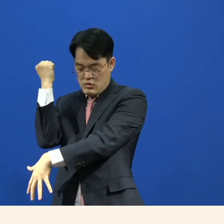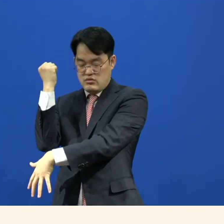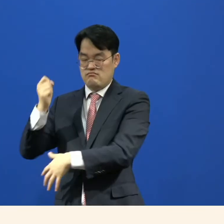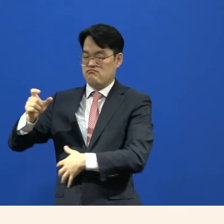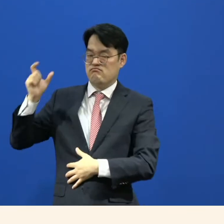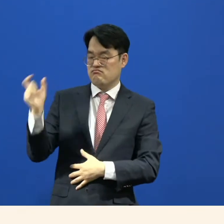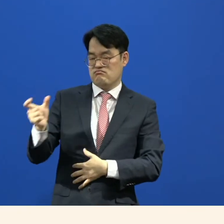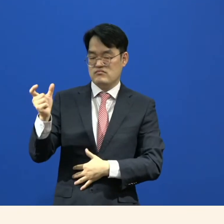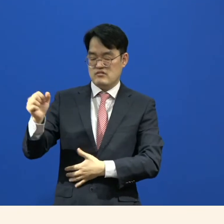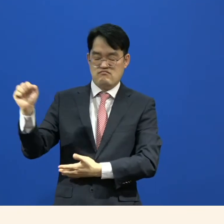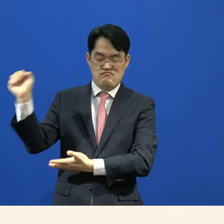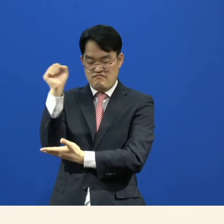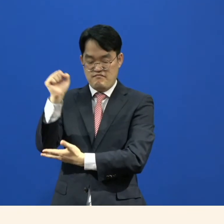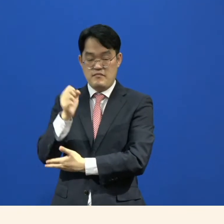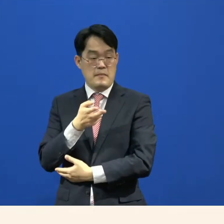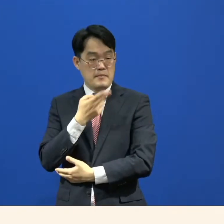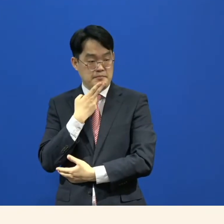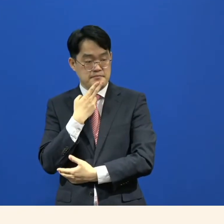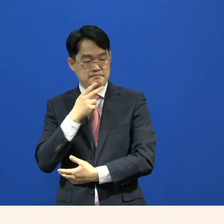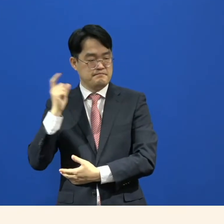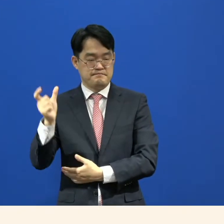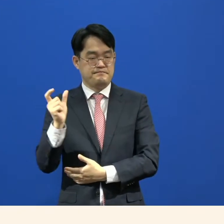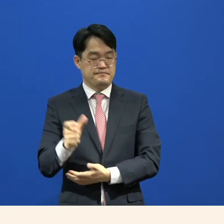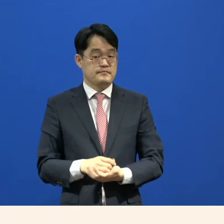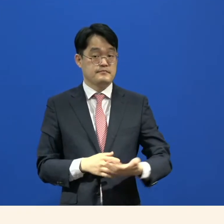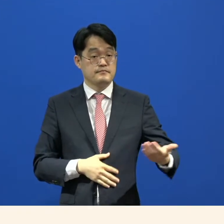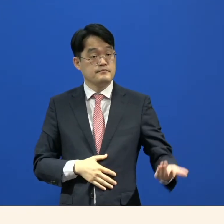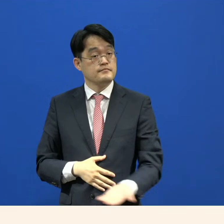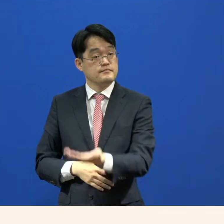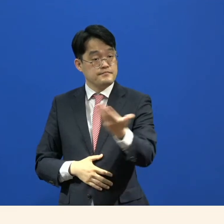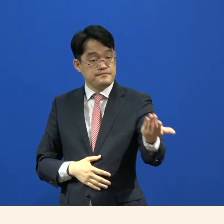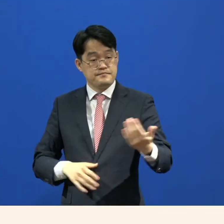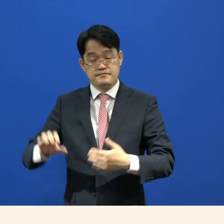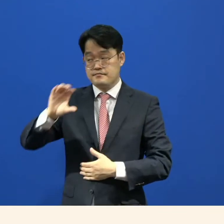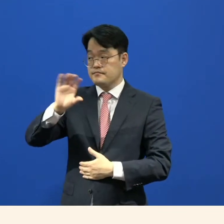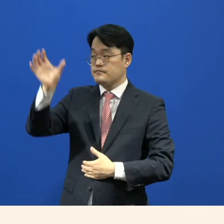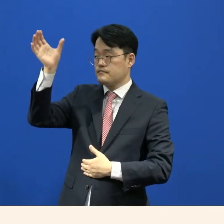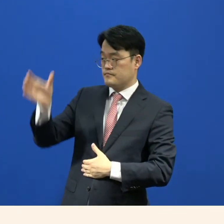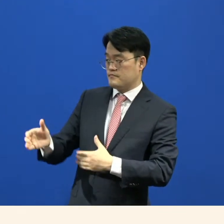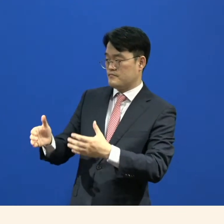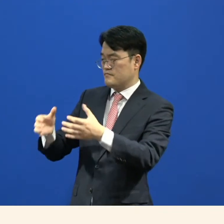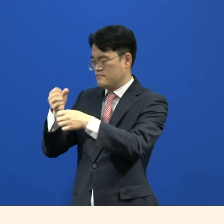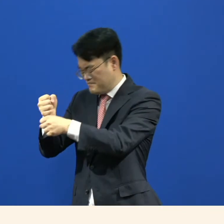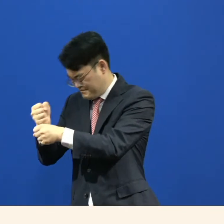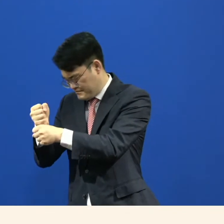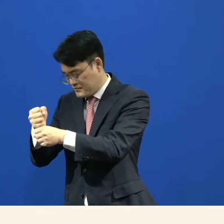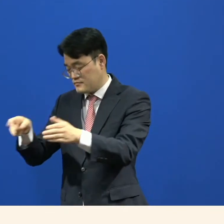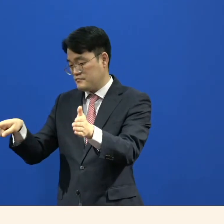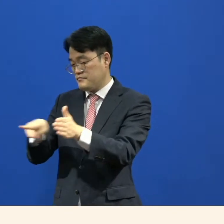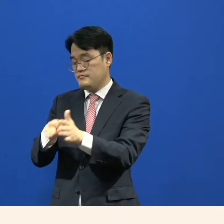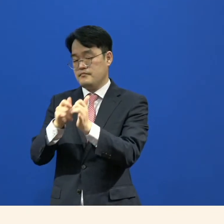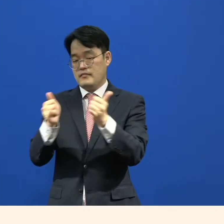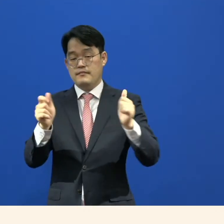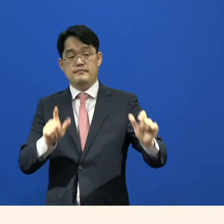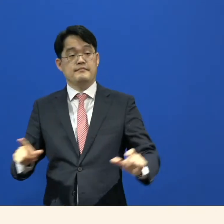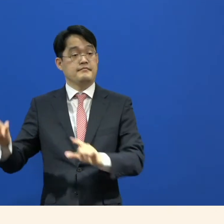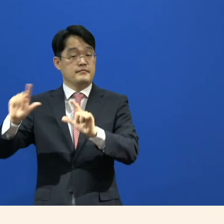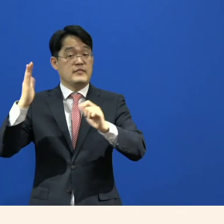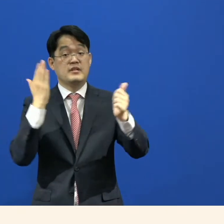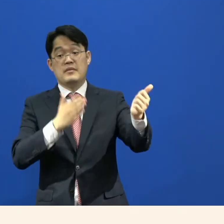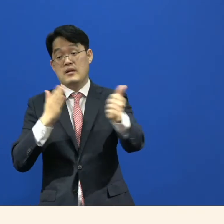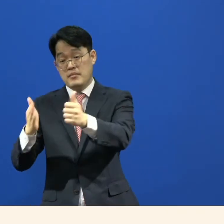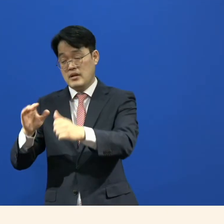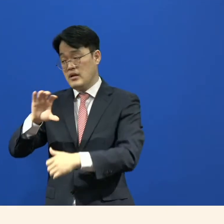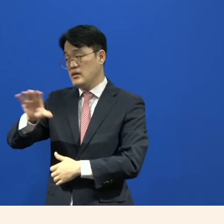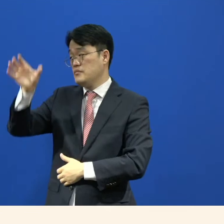사랑하는 성도들, 우리는 십자가를 붙드는 신자로 살아야 될 줄로 믿습니다. 십자가 안에서 구원받는 우리는